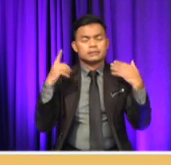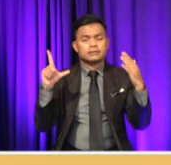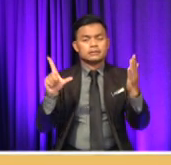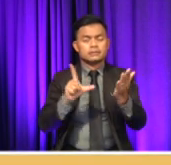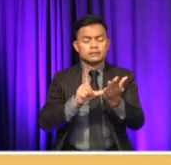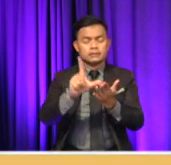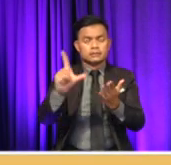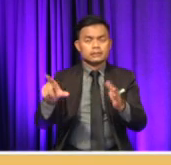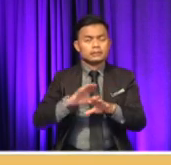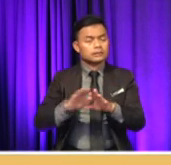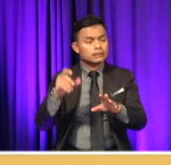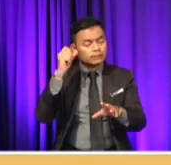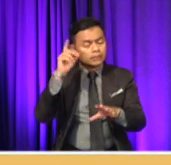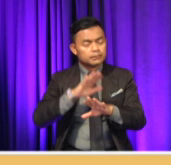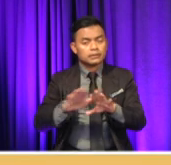Jawablah